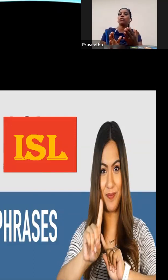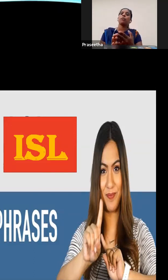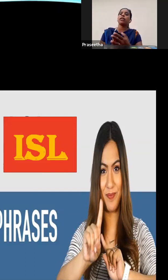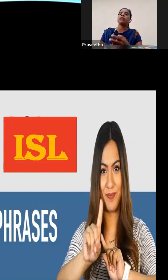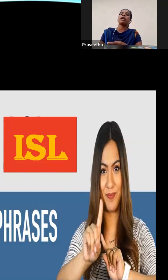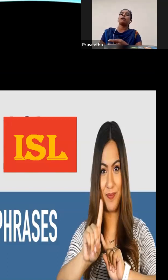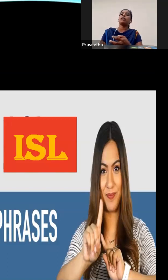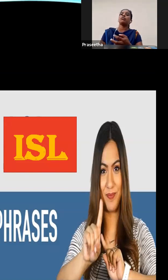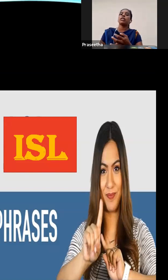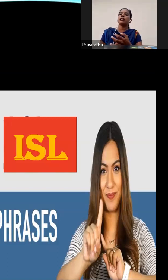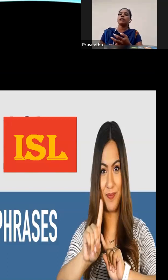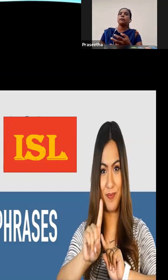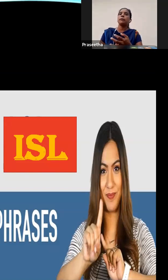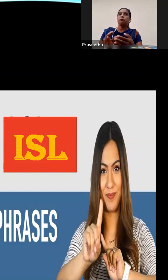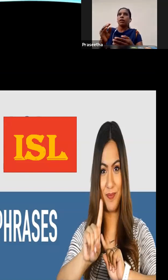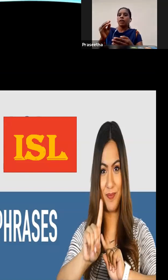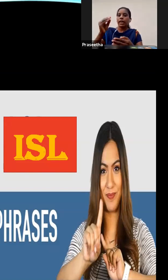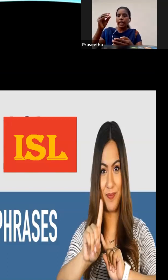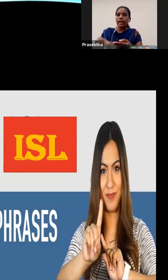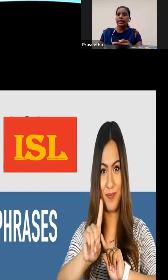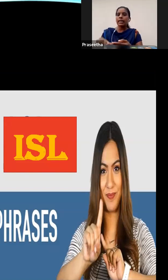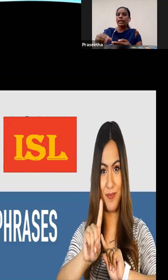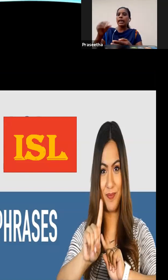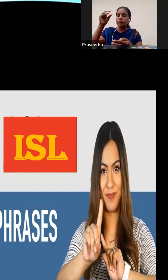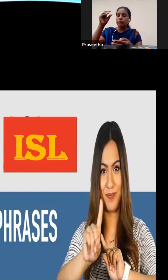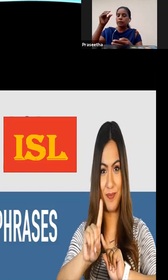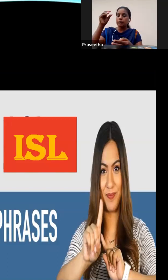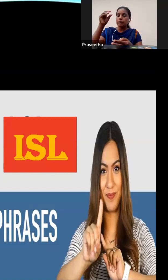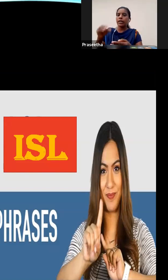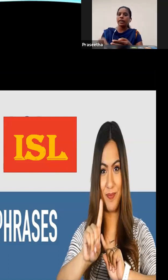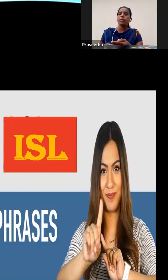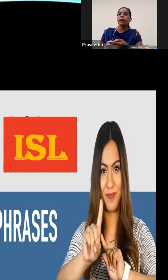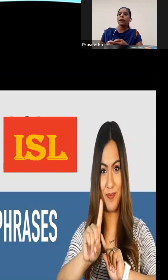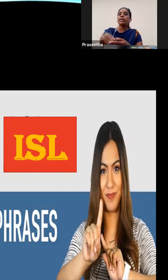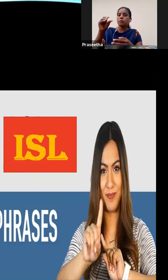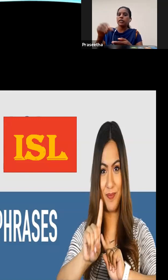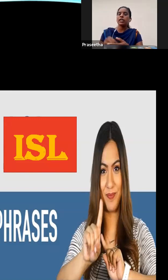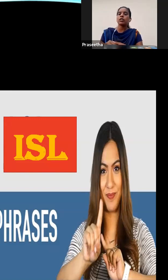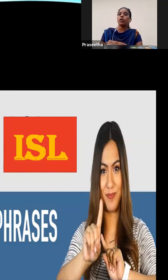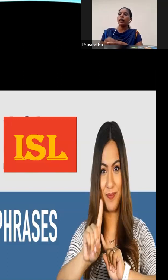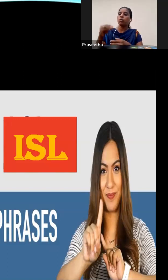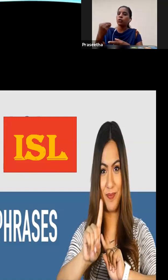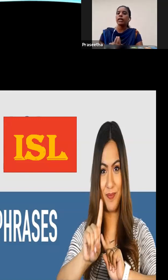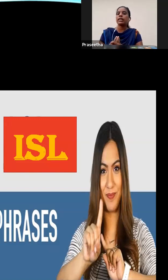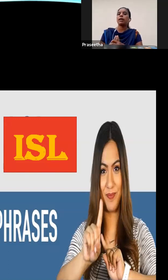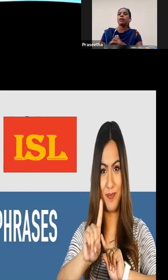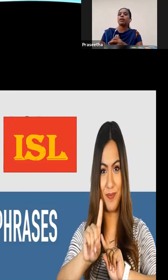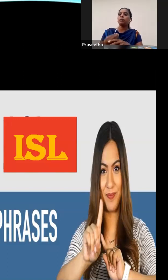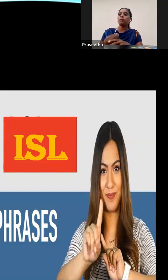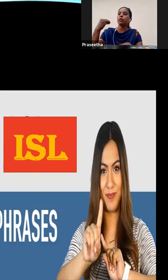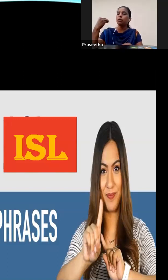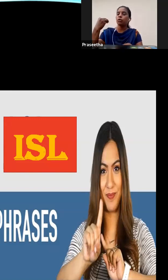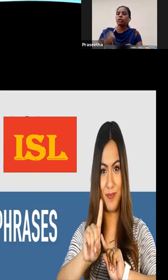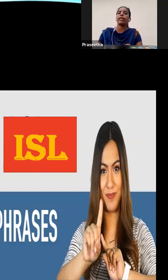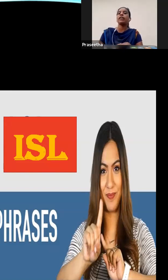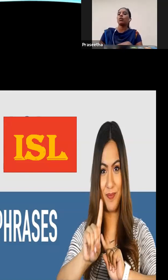ഒരു യൂണിഫോമിറ്റി വരണം എന്ന് വിചാരിച്ചിട്ട് കേരളത്തിലെ സ്പെഷ്യൽ സ്കൂൾ, ഹിയറിംഗ് ഇംപയർഡ് സ്പെഷ്യൽ സ്കൂളിലെ മുഴുവൻ അധ്യാപകർക്കും